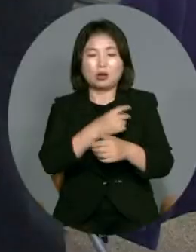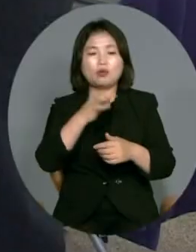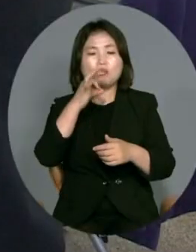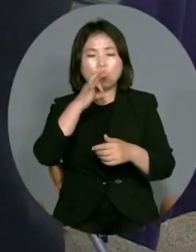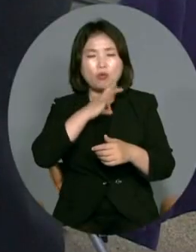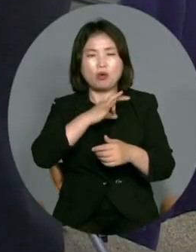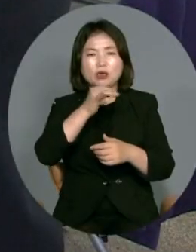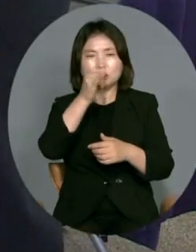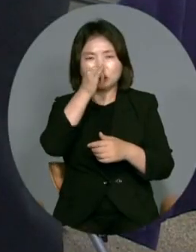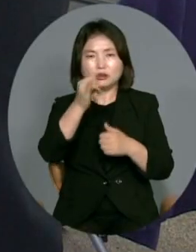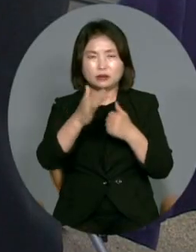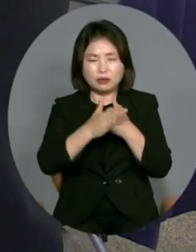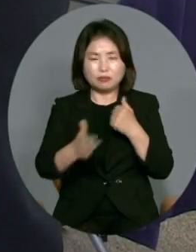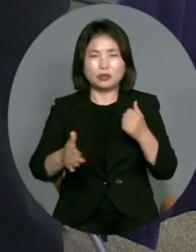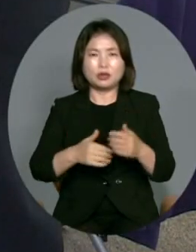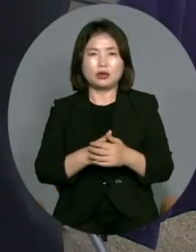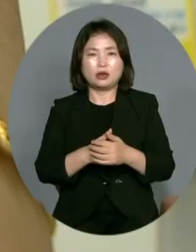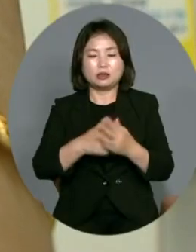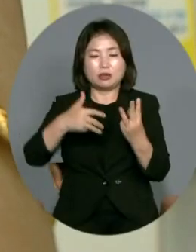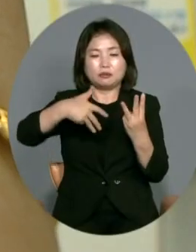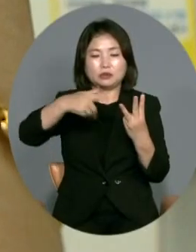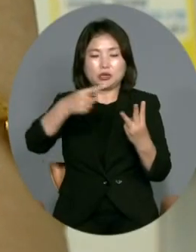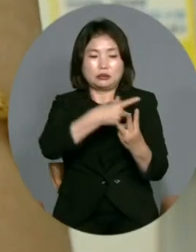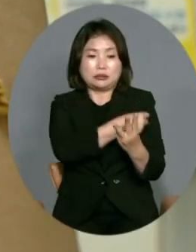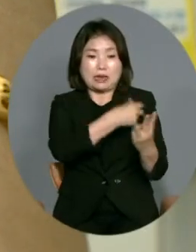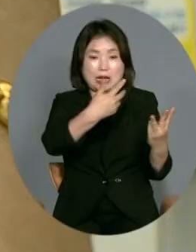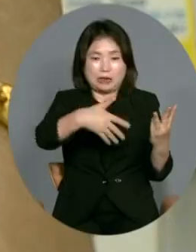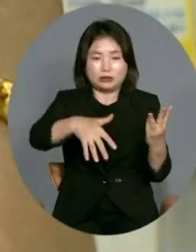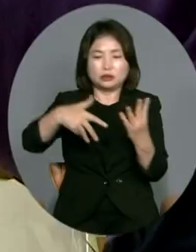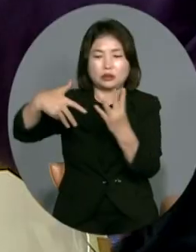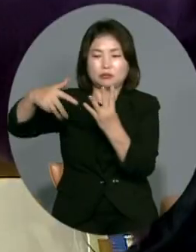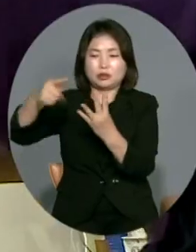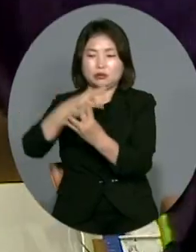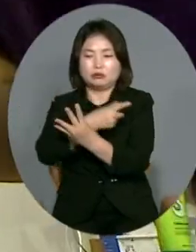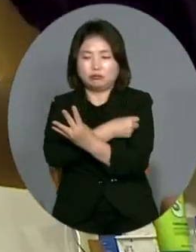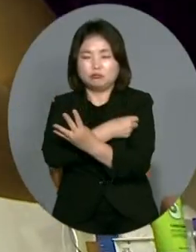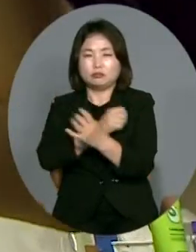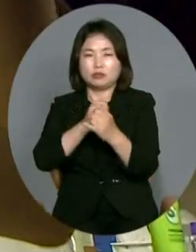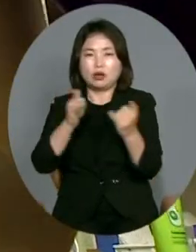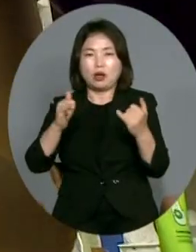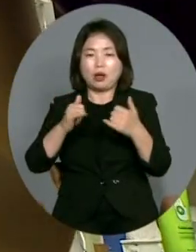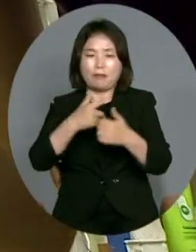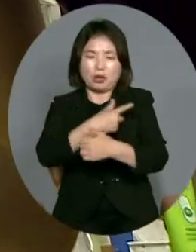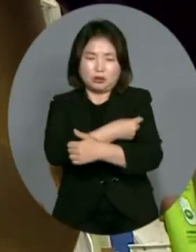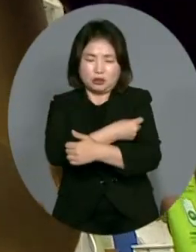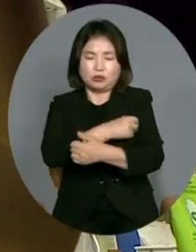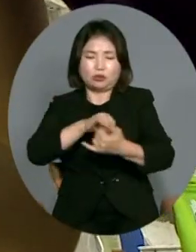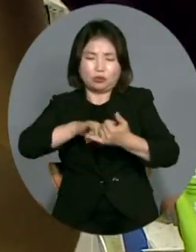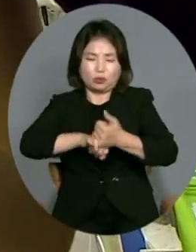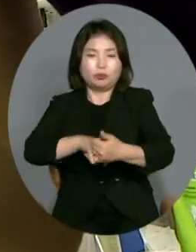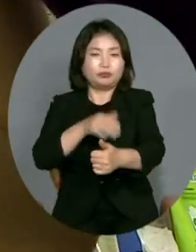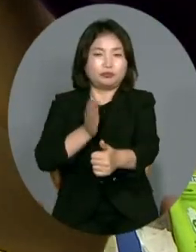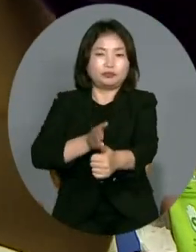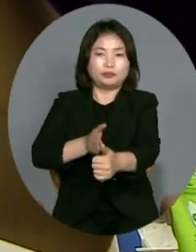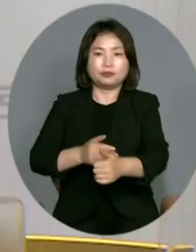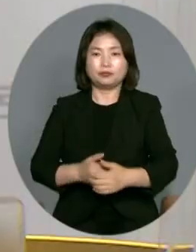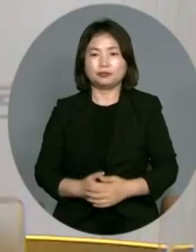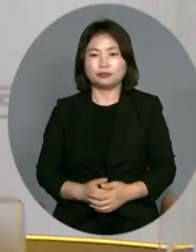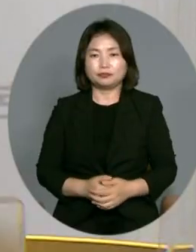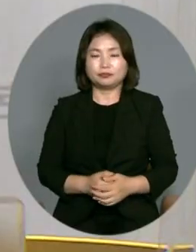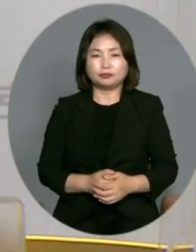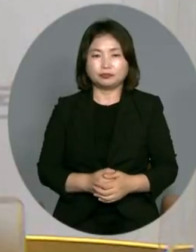유효한 방역 수단 이라며 3차 미적 종자와 4차 접종 대상자 이 백신접종을 독려 있습니다